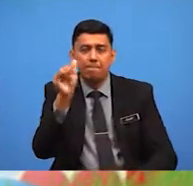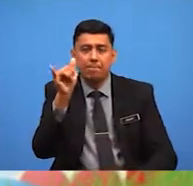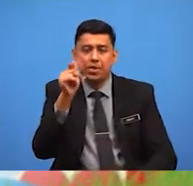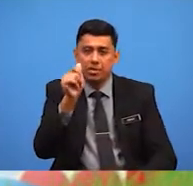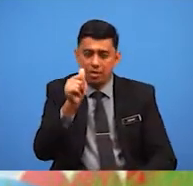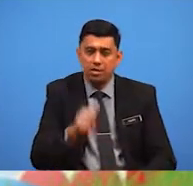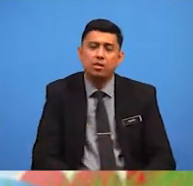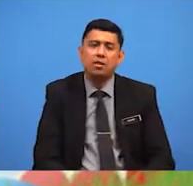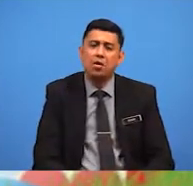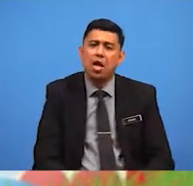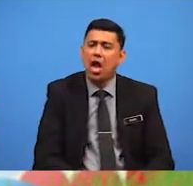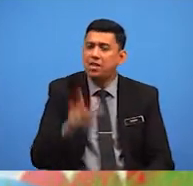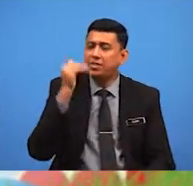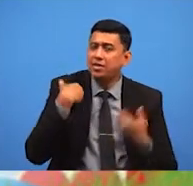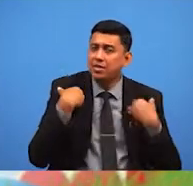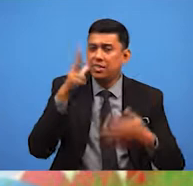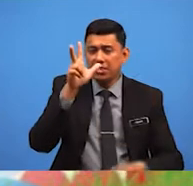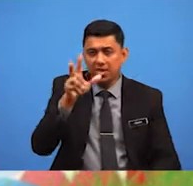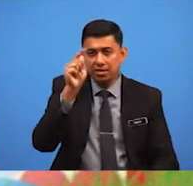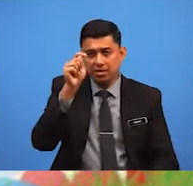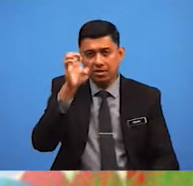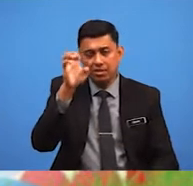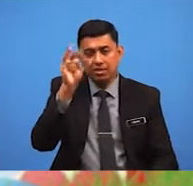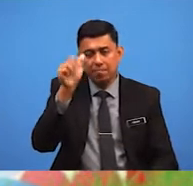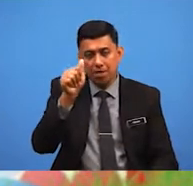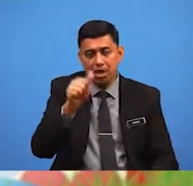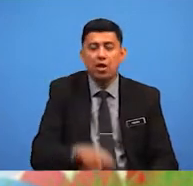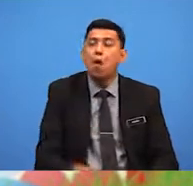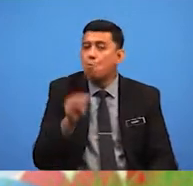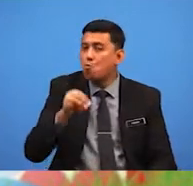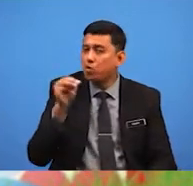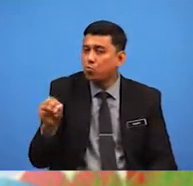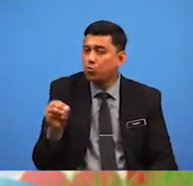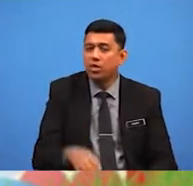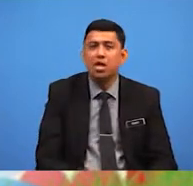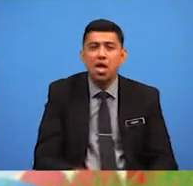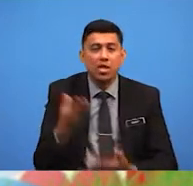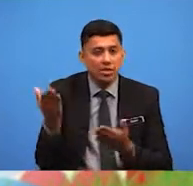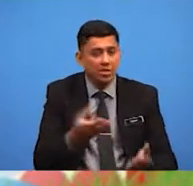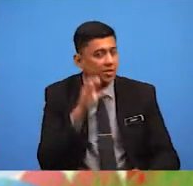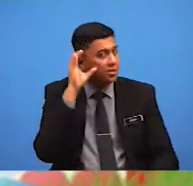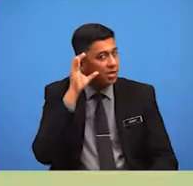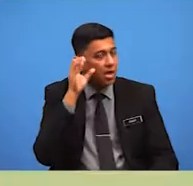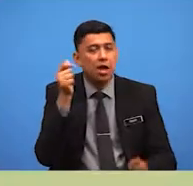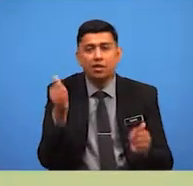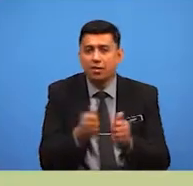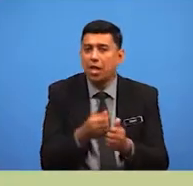cikgu akan kongsikan dengan murid-murid. Murid-murid, sila dengar baik-baik.